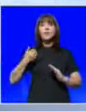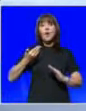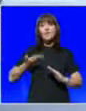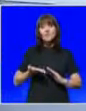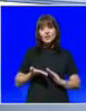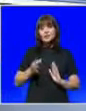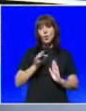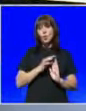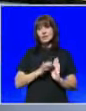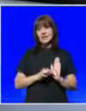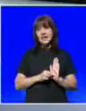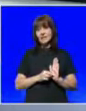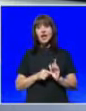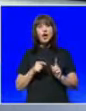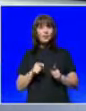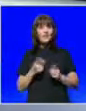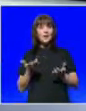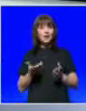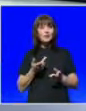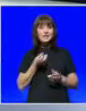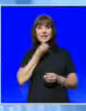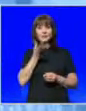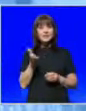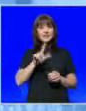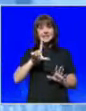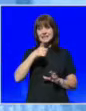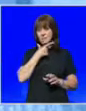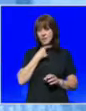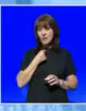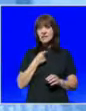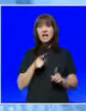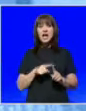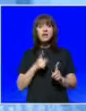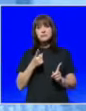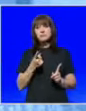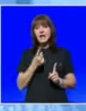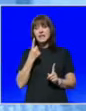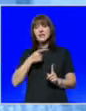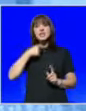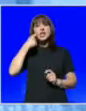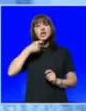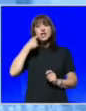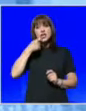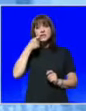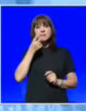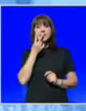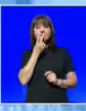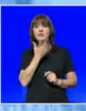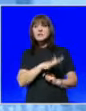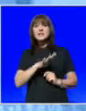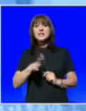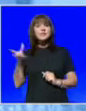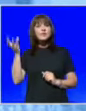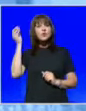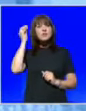това национално външно оценяване след 7 клас, което трябва да бъде един изпит, на който да проверим компетентностите на учениците след 7 клас, се